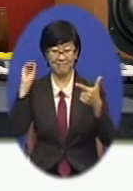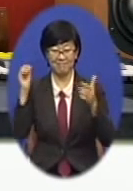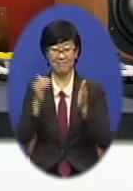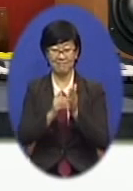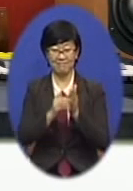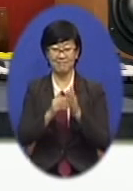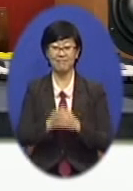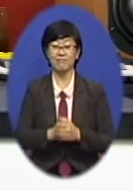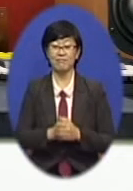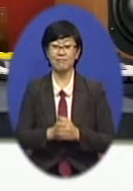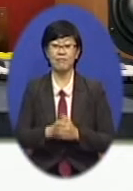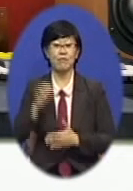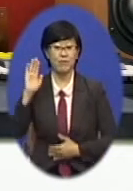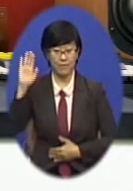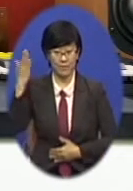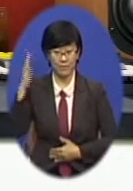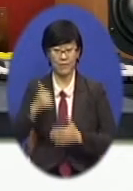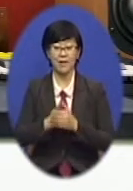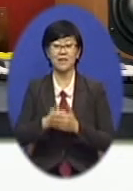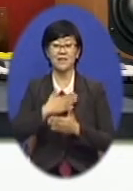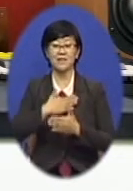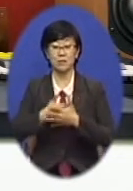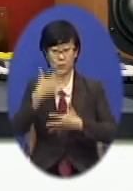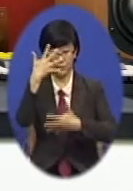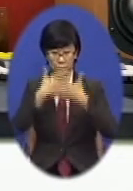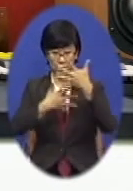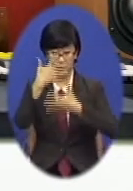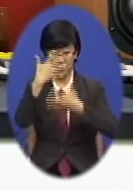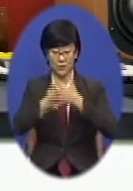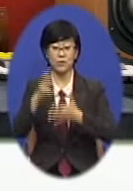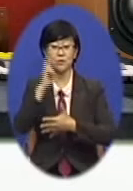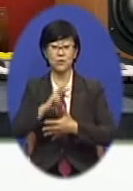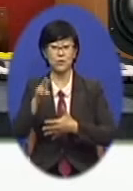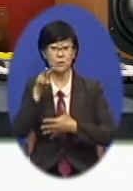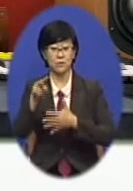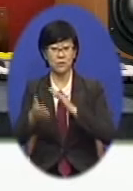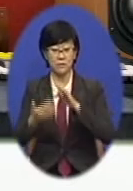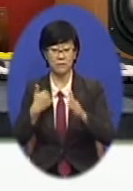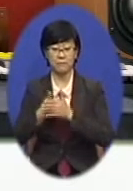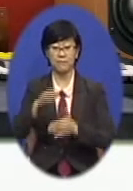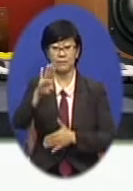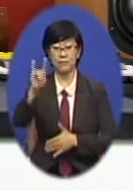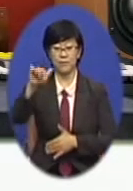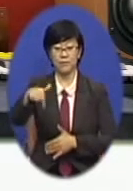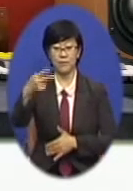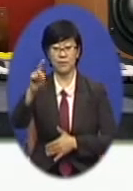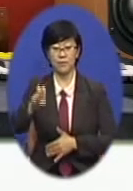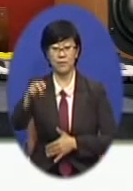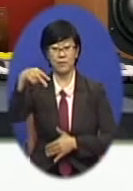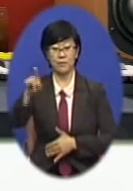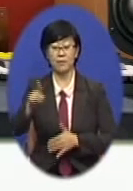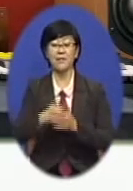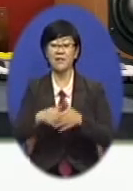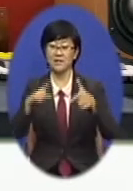그런데요. 요즘에 제가 이제 지금 뮤직비디오를 보기 전에 백담사 아세요?